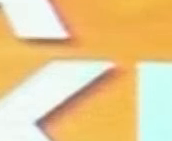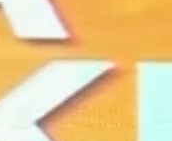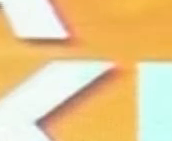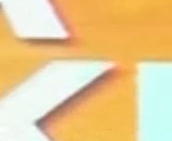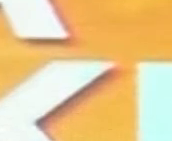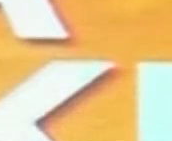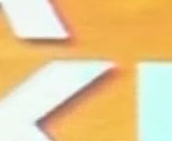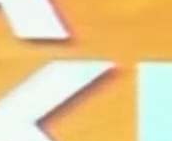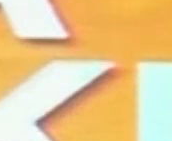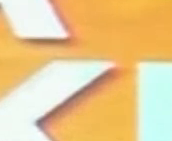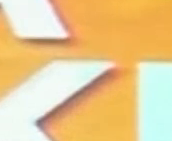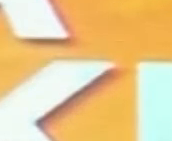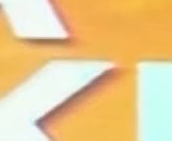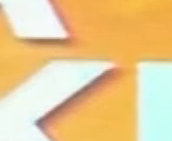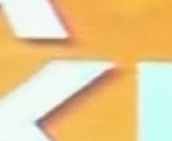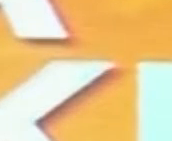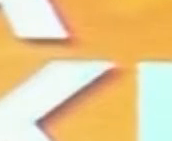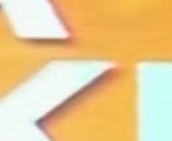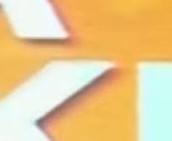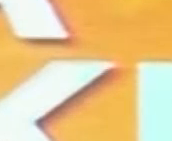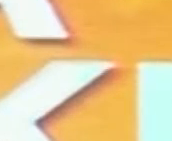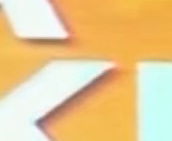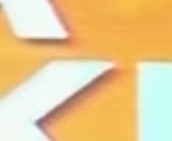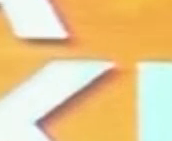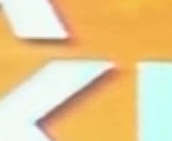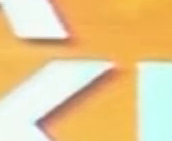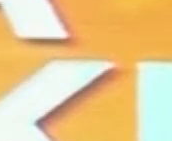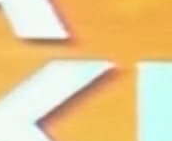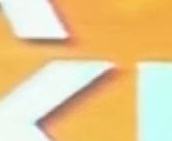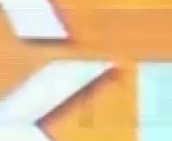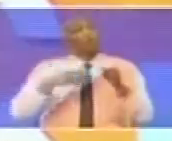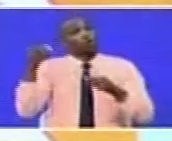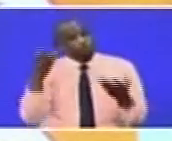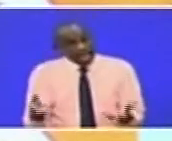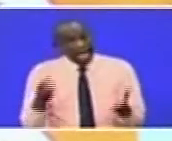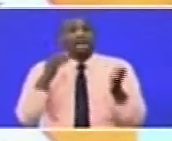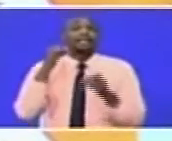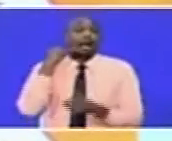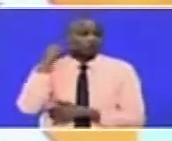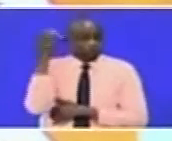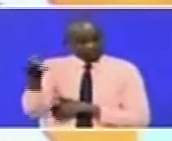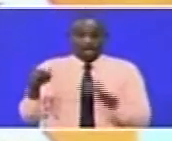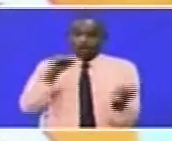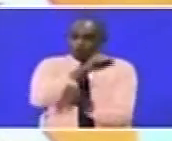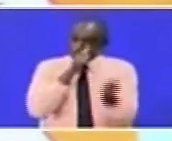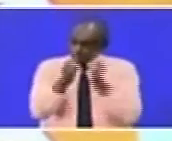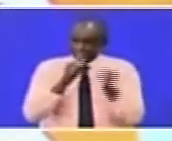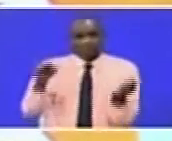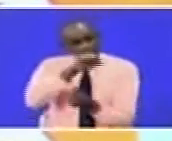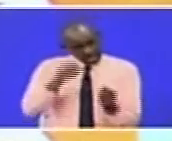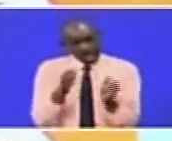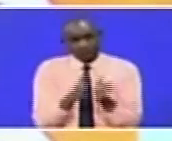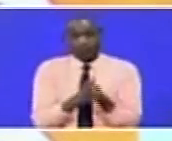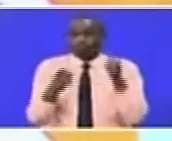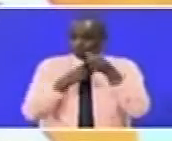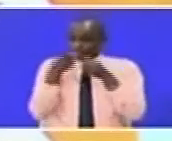Makala ya 64 ya mashindano ya mbio za magari ya humo nchini yataelekea katika kaunti ya Nakuru kati ya tarehe 11 na 12 mwezi